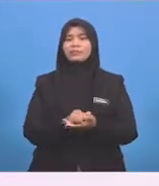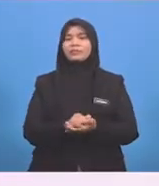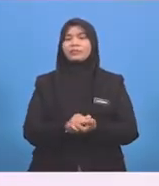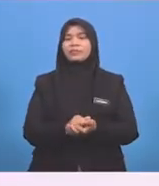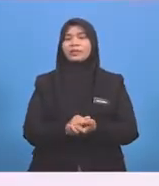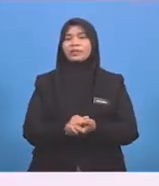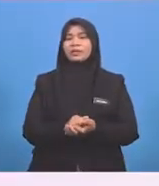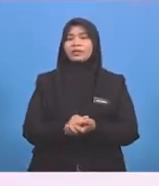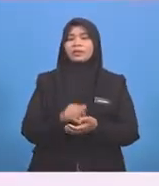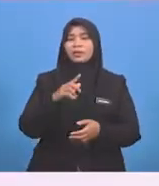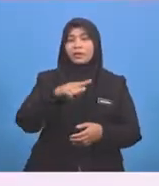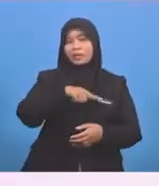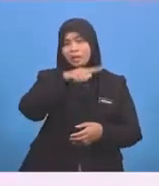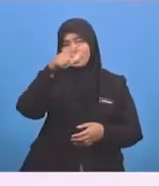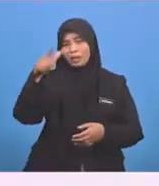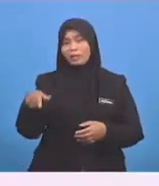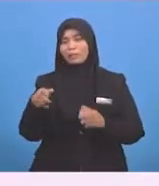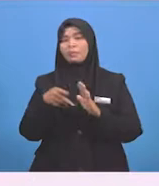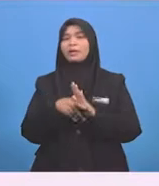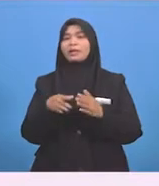Kita teruskan dengan lengkung pemanasan.